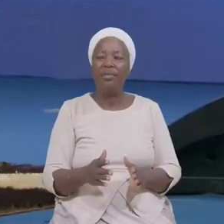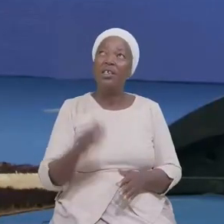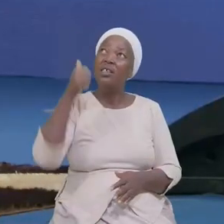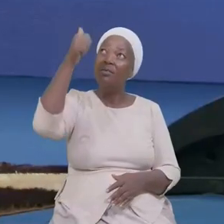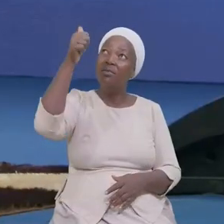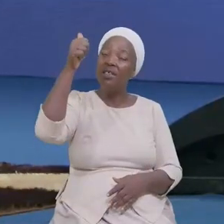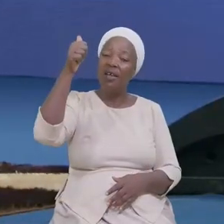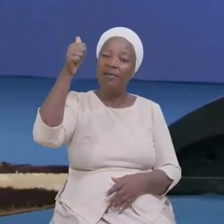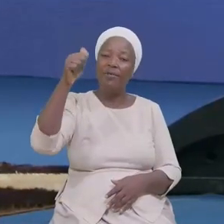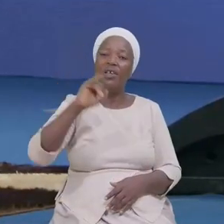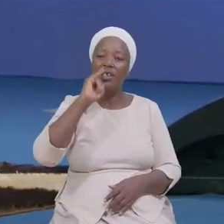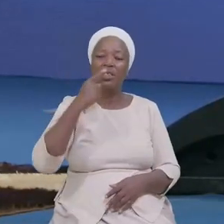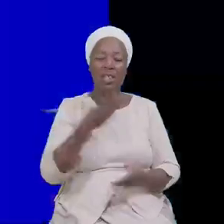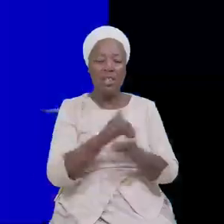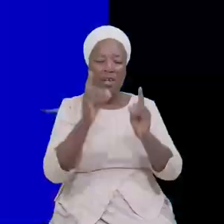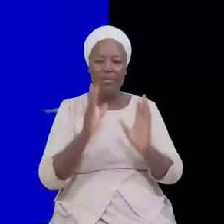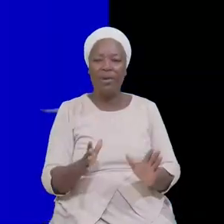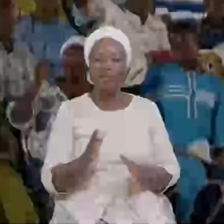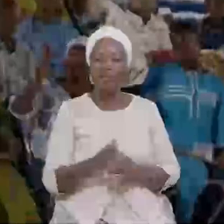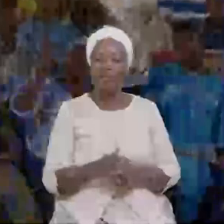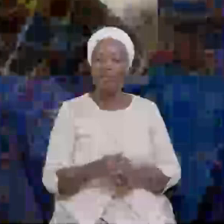Lui-même est le libérateur.